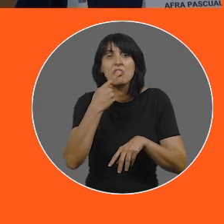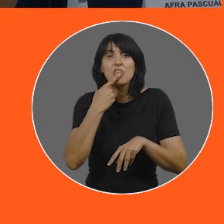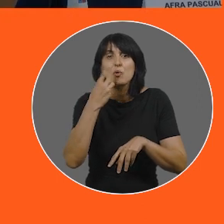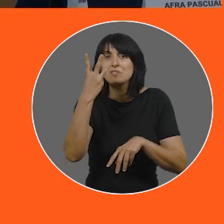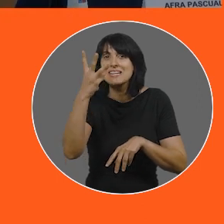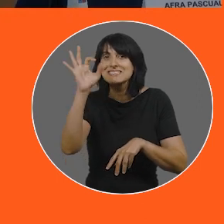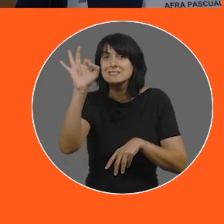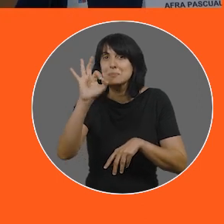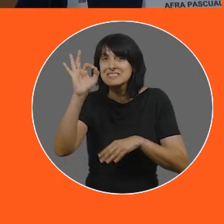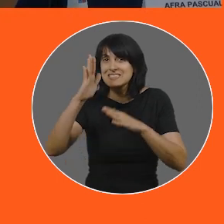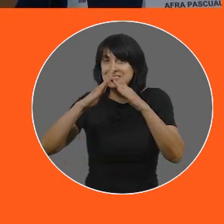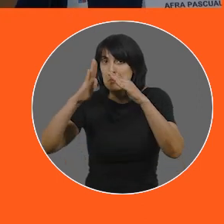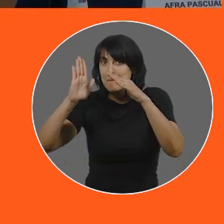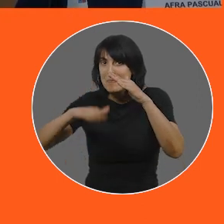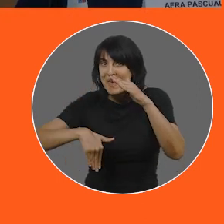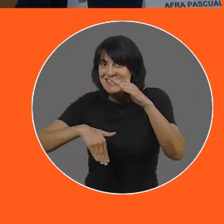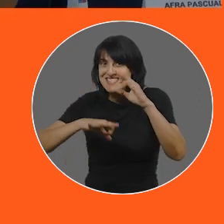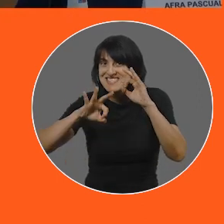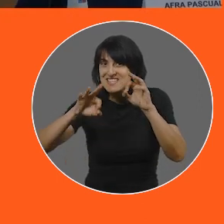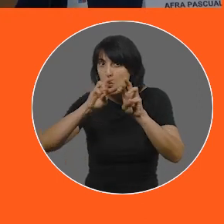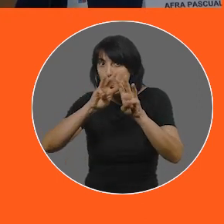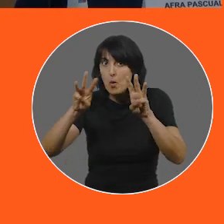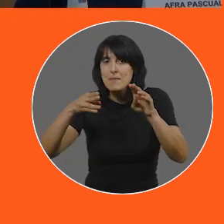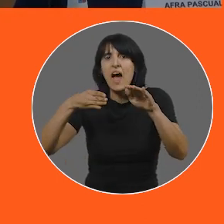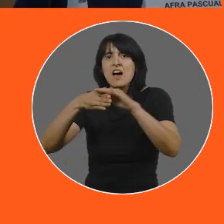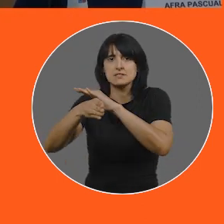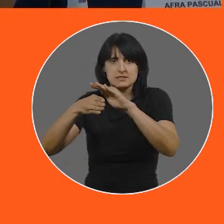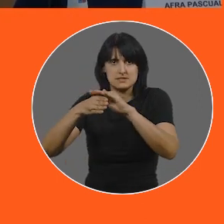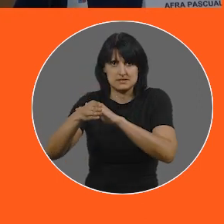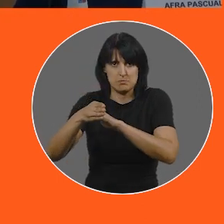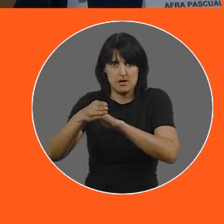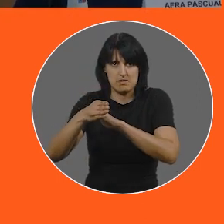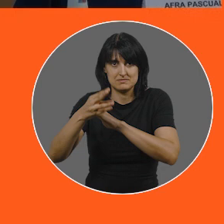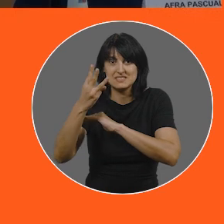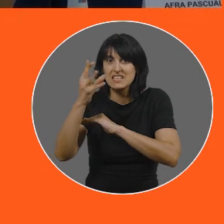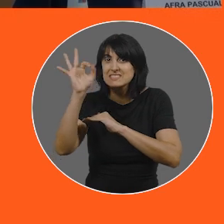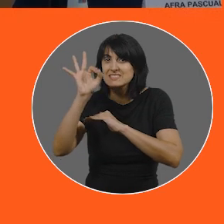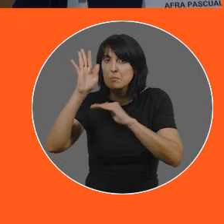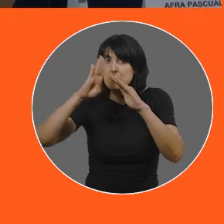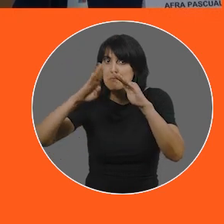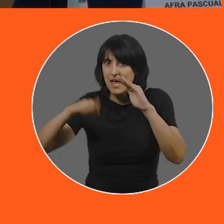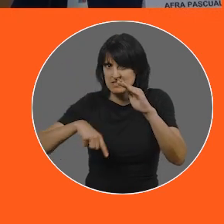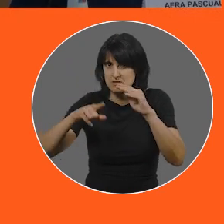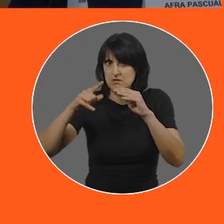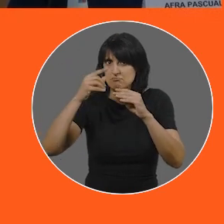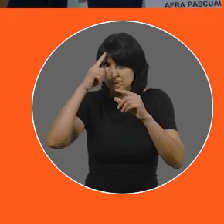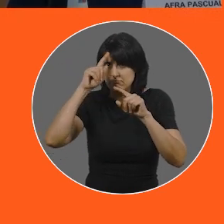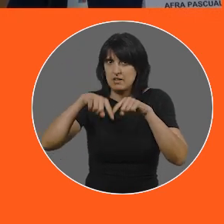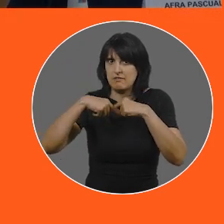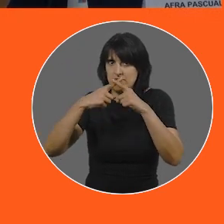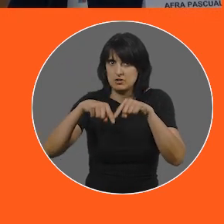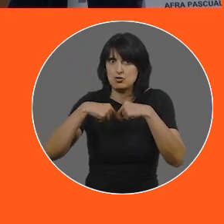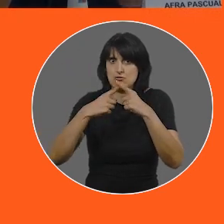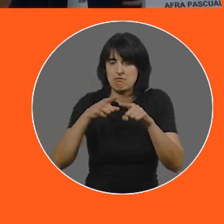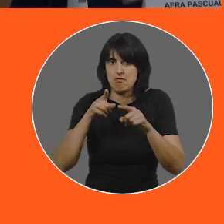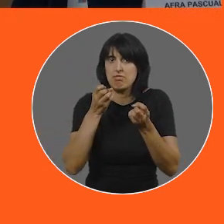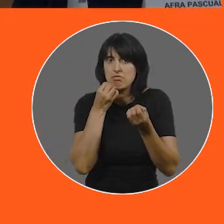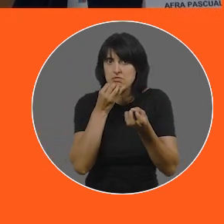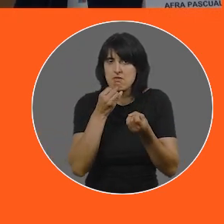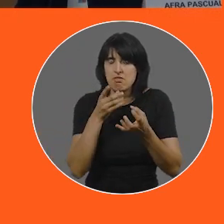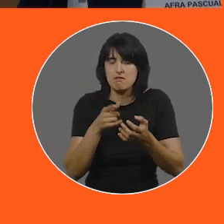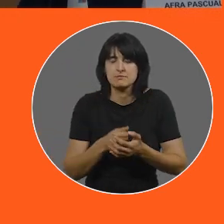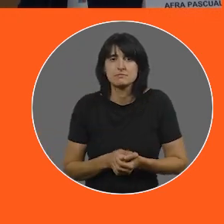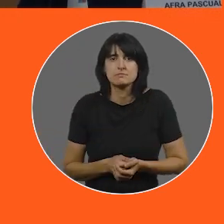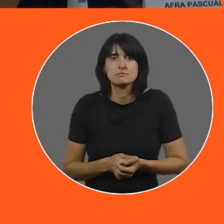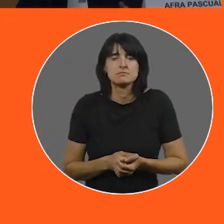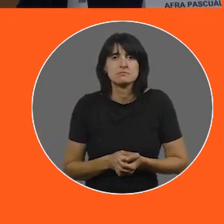d'un 3% de pàgines web són accessibles. És una dada per pensar-hi.